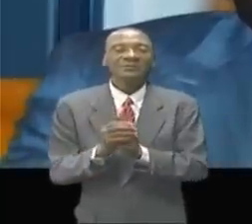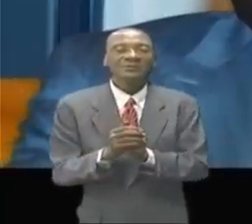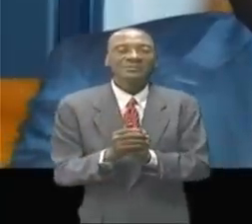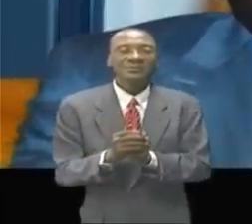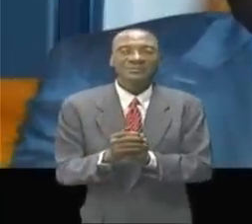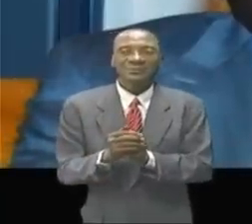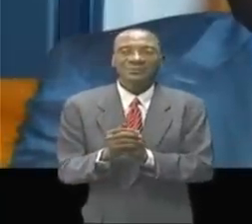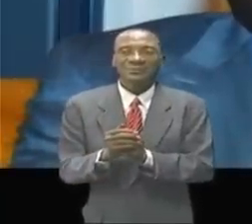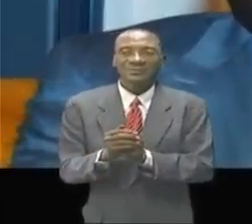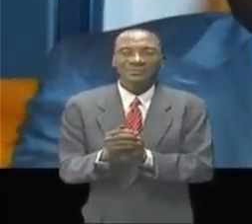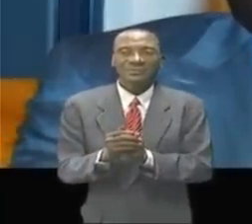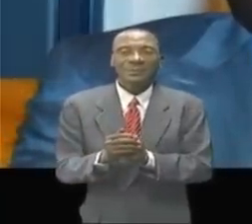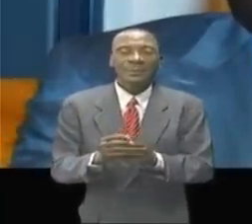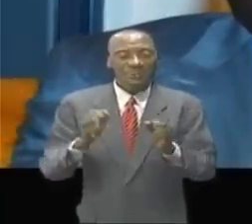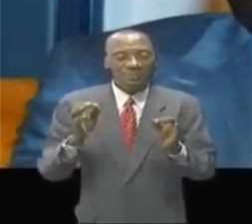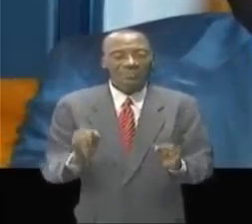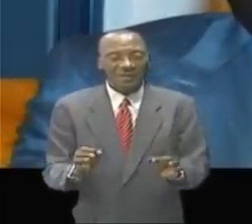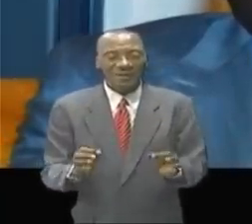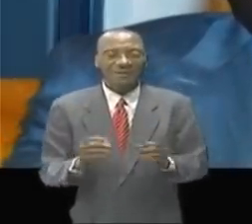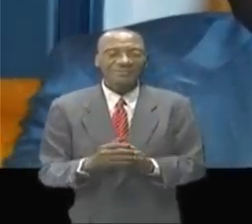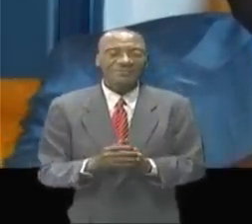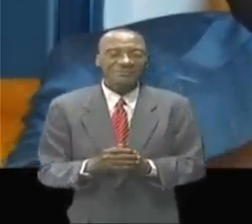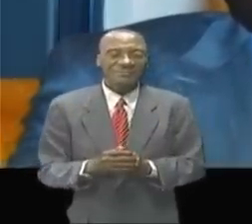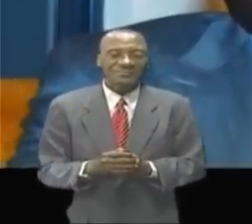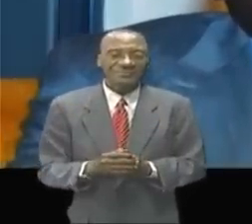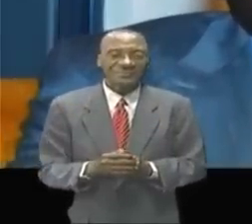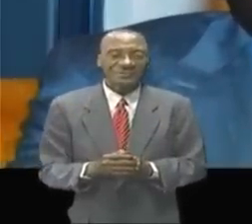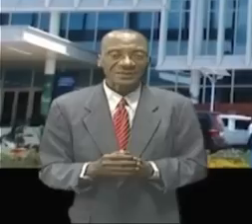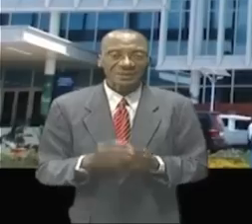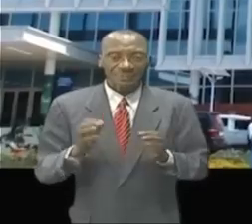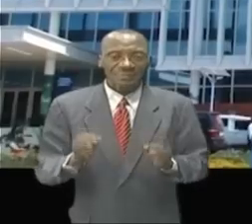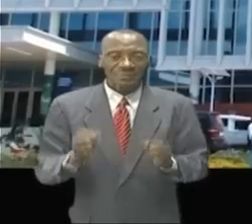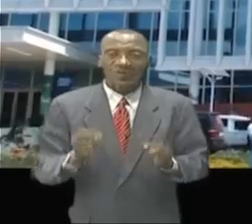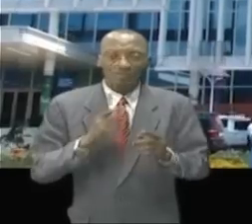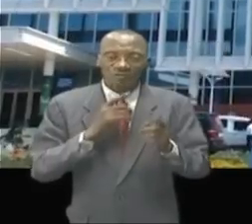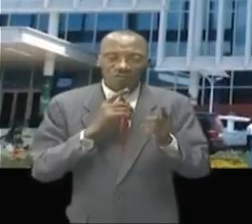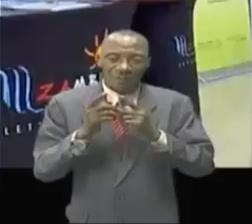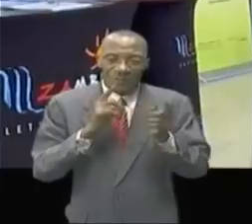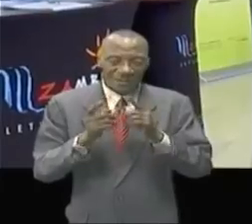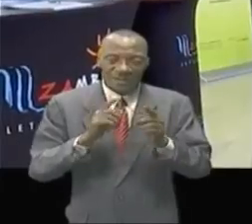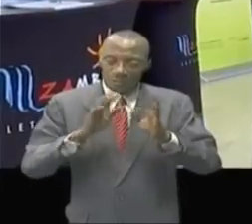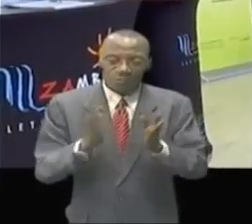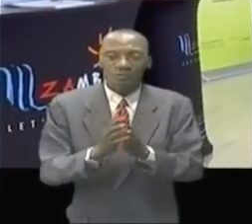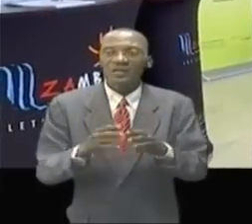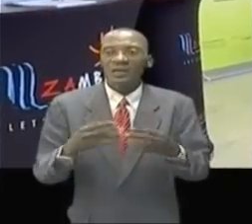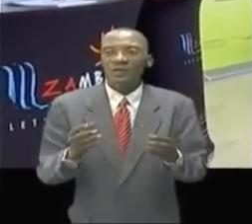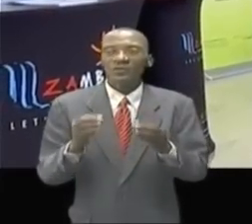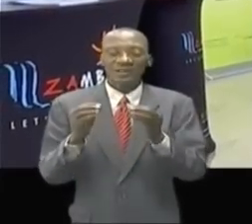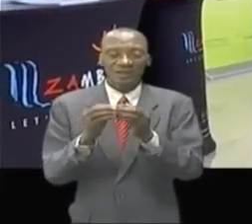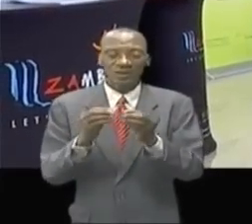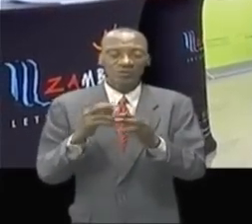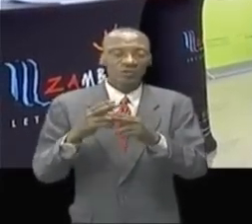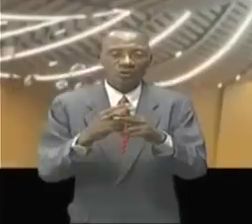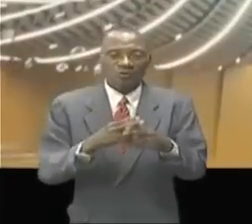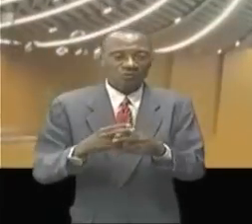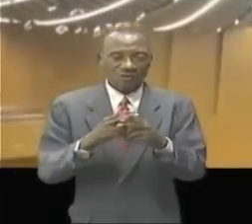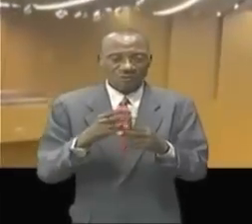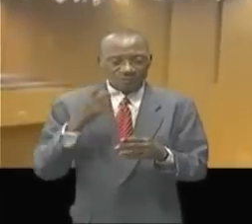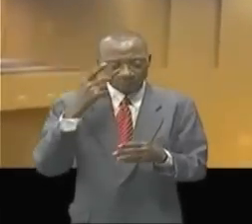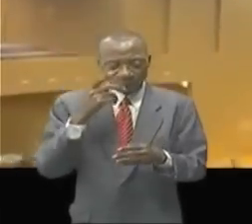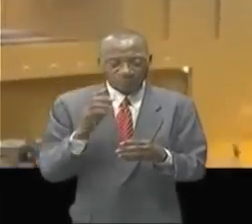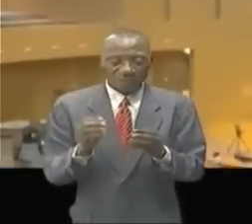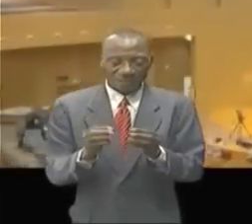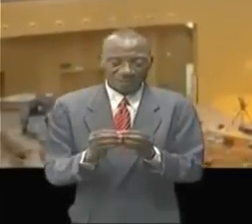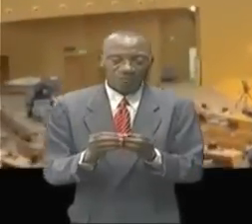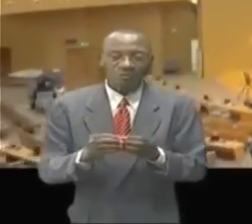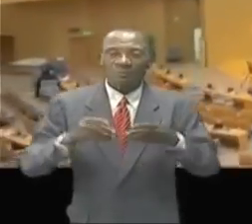tripartites, mais qui ne sont pas structurés de manière formelle. Il faut préciser que la réunion de coordination est le principal forum